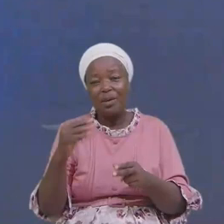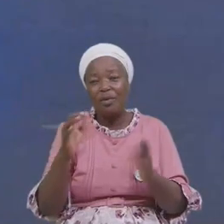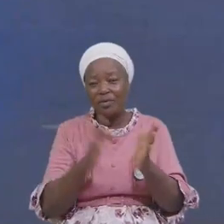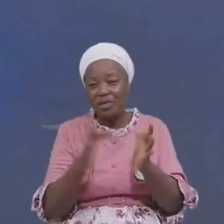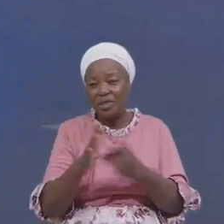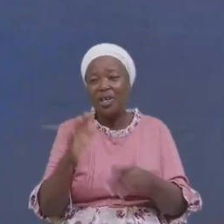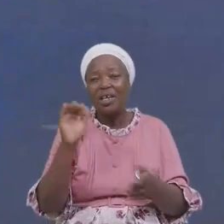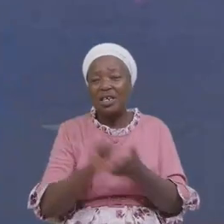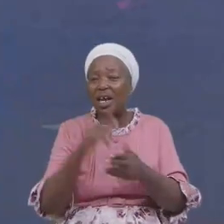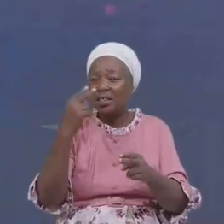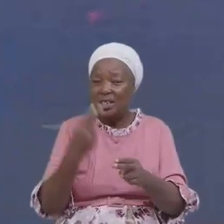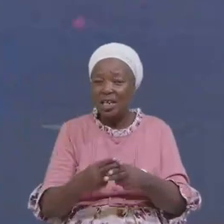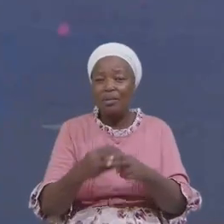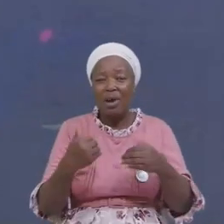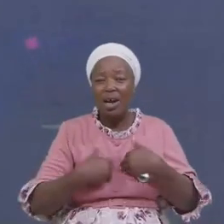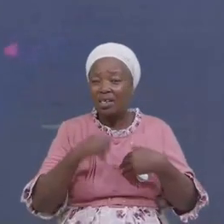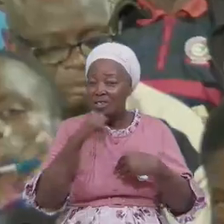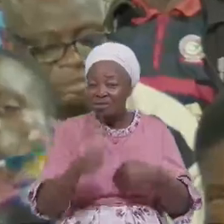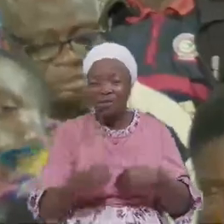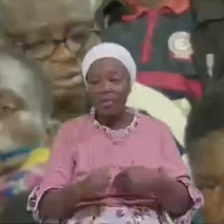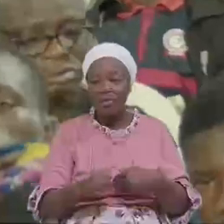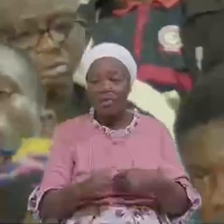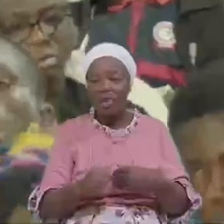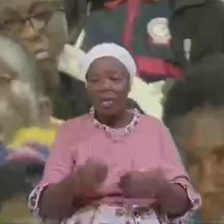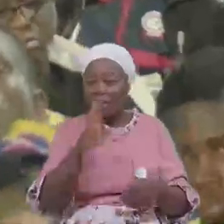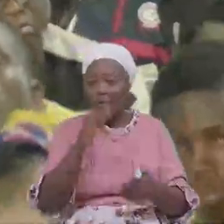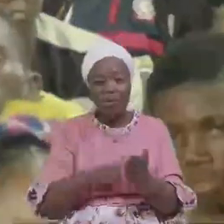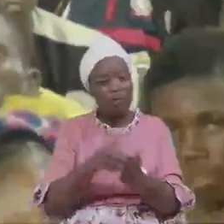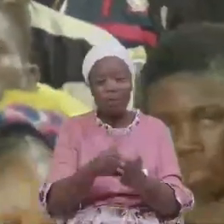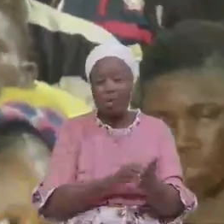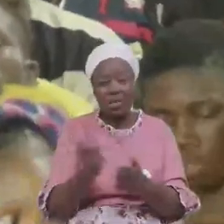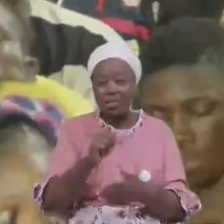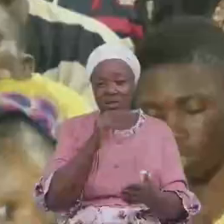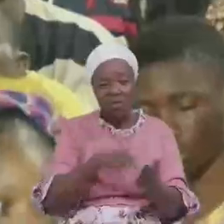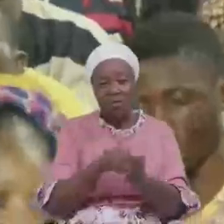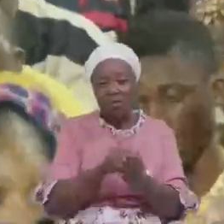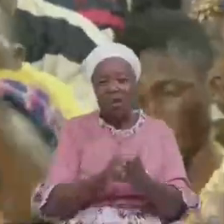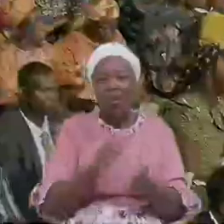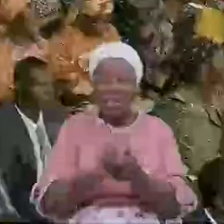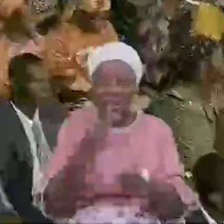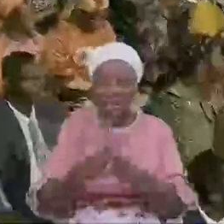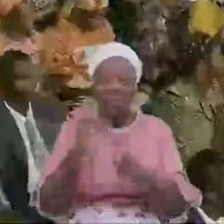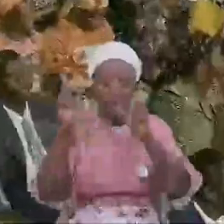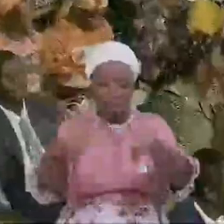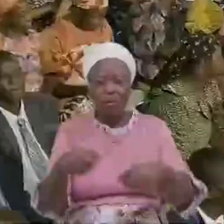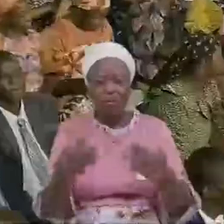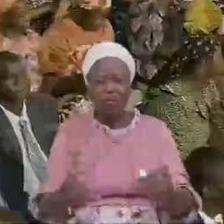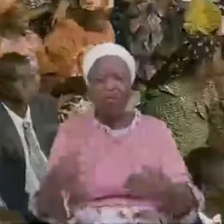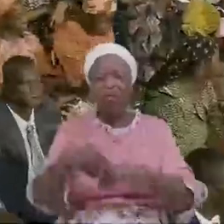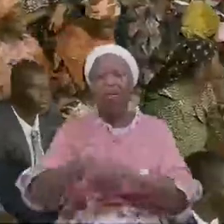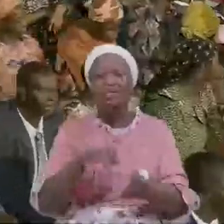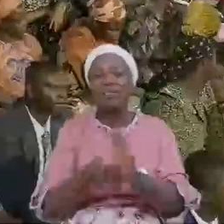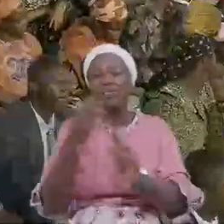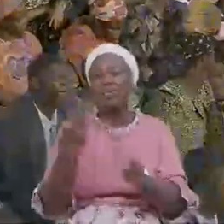nom n'a pas perdu sa puissance. Et ça te parviendra ce soir. Ses